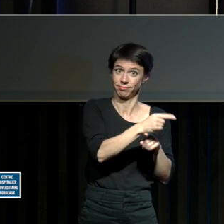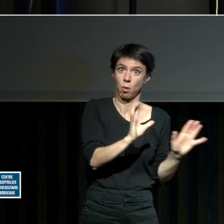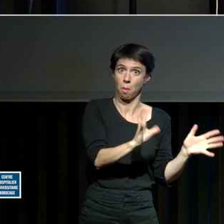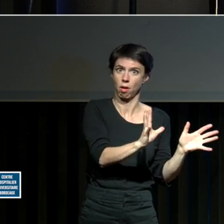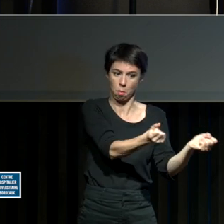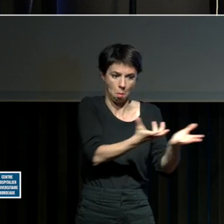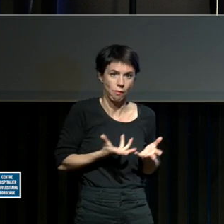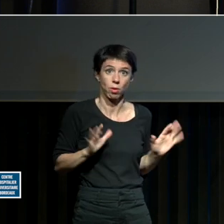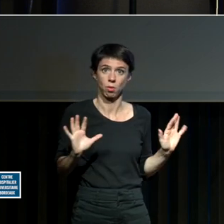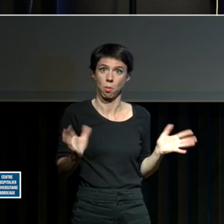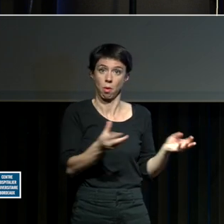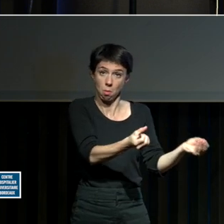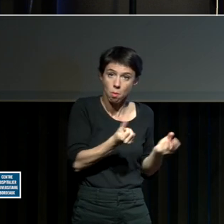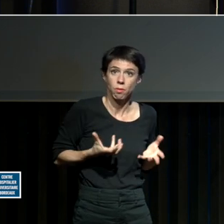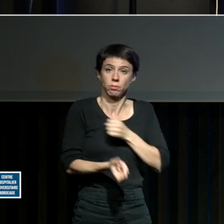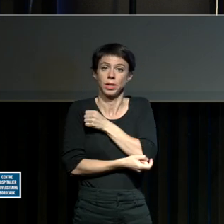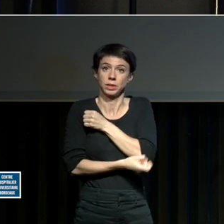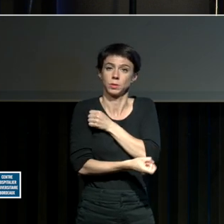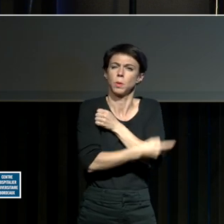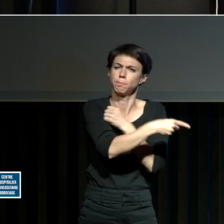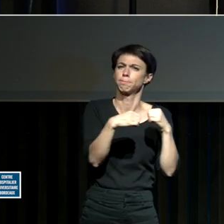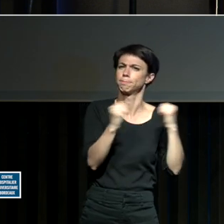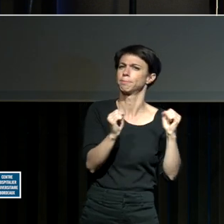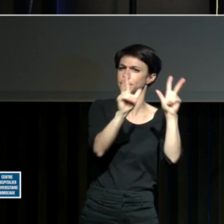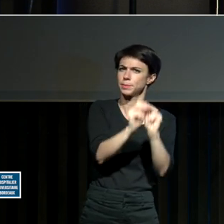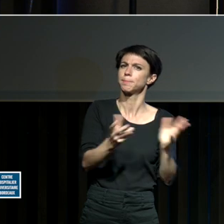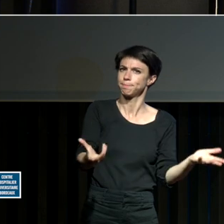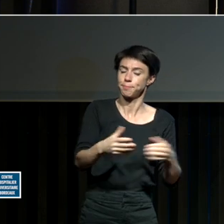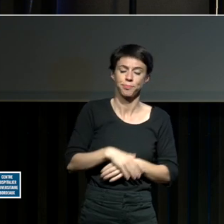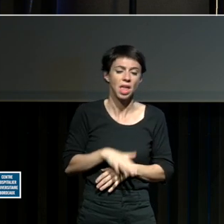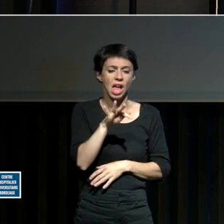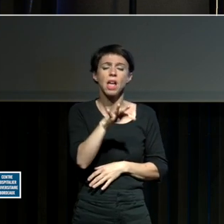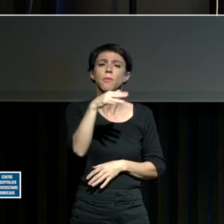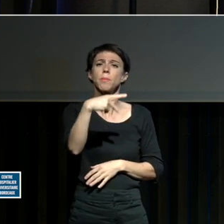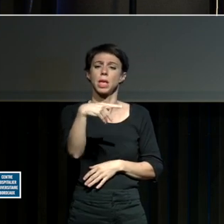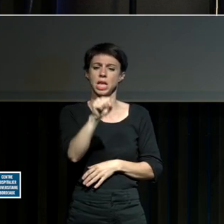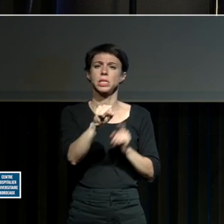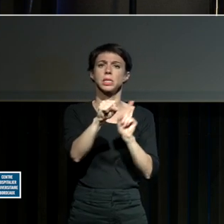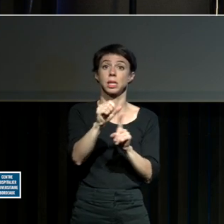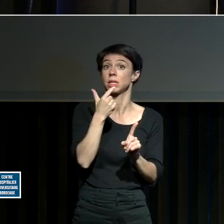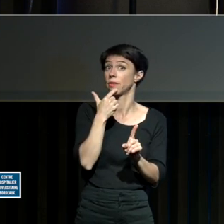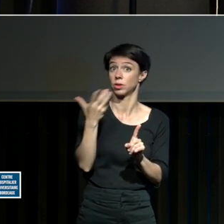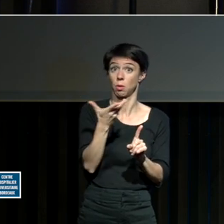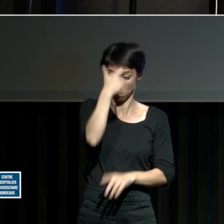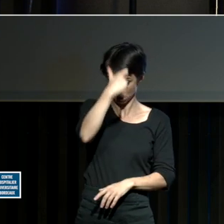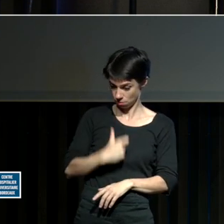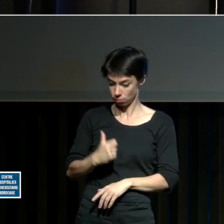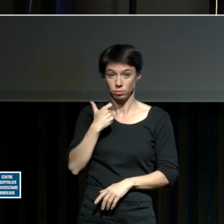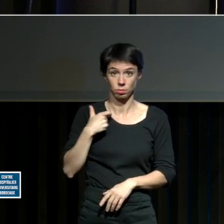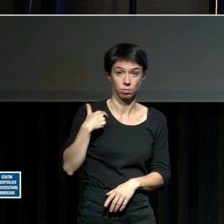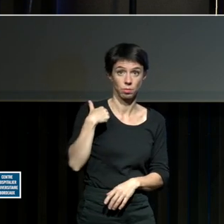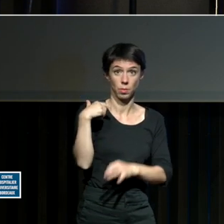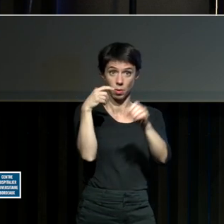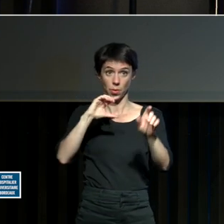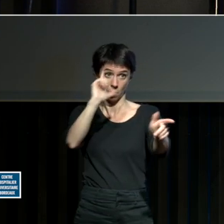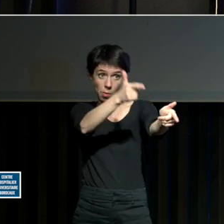une certaine dimension addictive. Alors, les FPS désignent les jeux de tir à la première personne. Ce sont des jeux